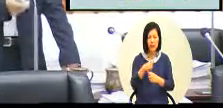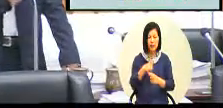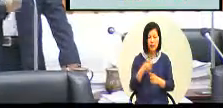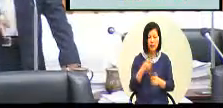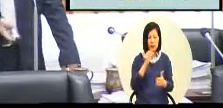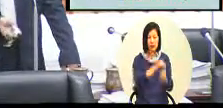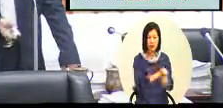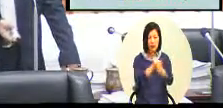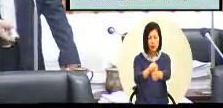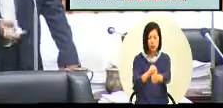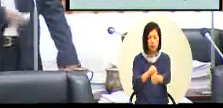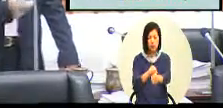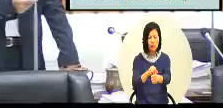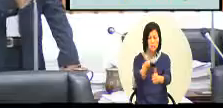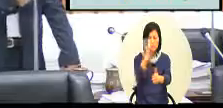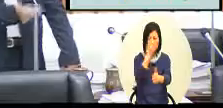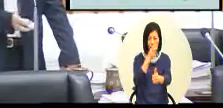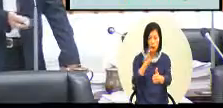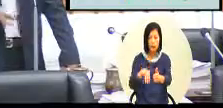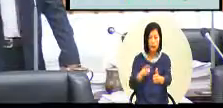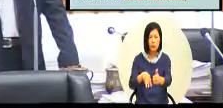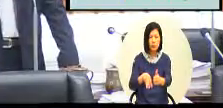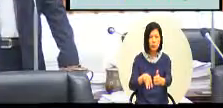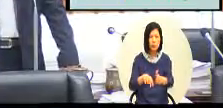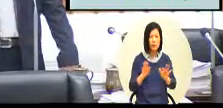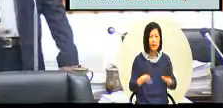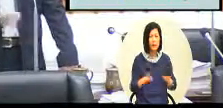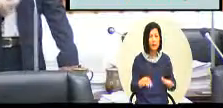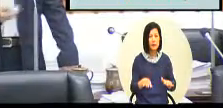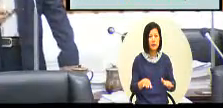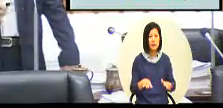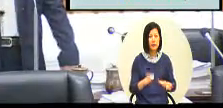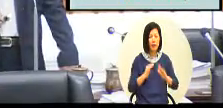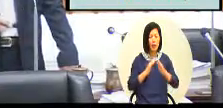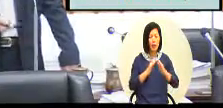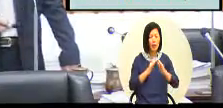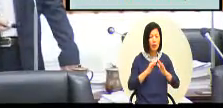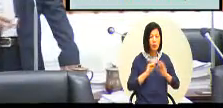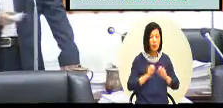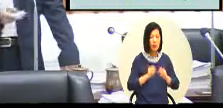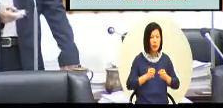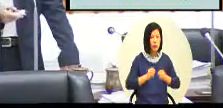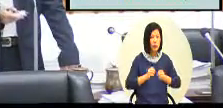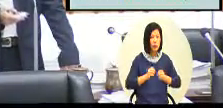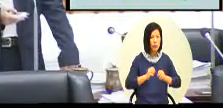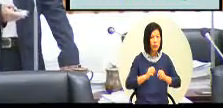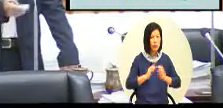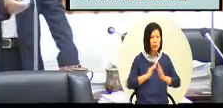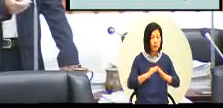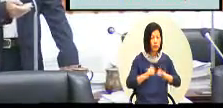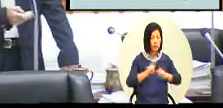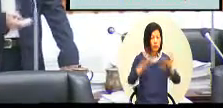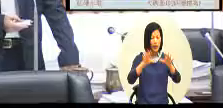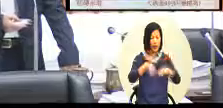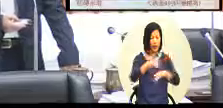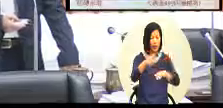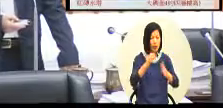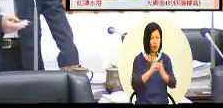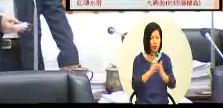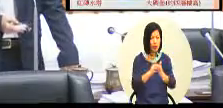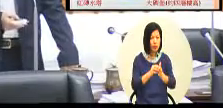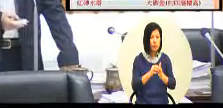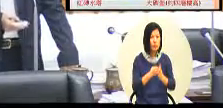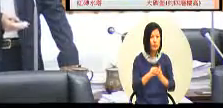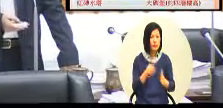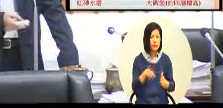来做一个管训。那现今已经这个都发局已经规划为古迹的公园的预定地。在这个陈述当